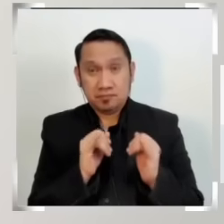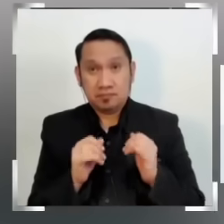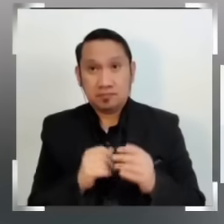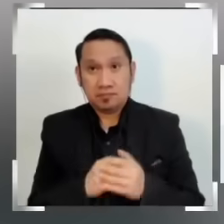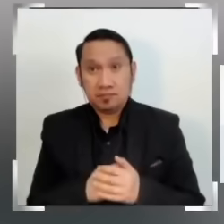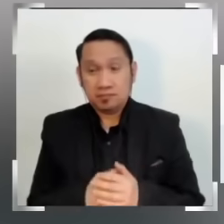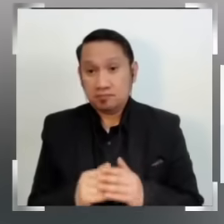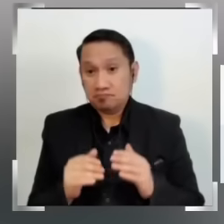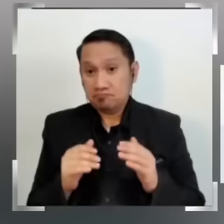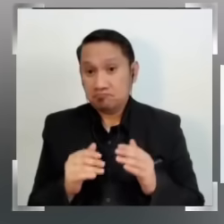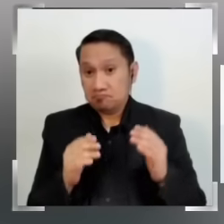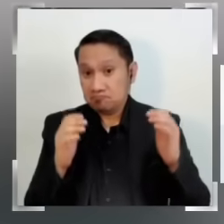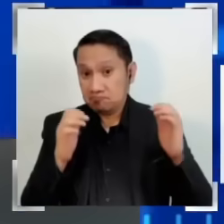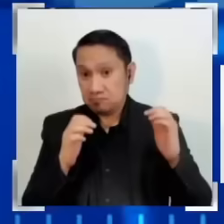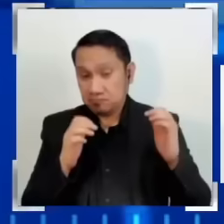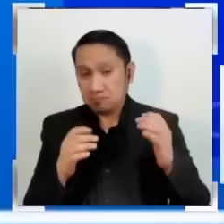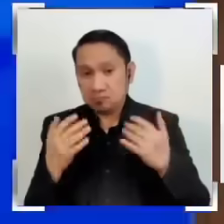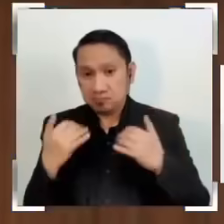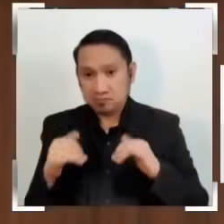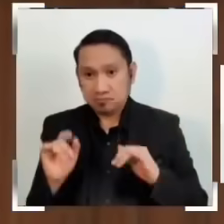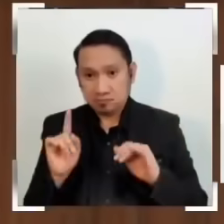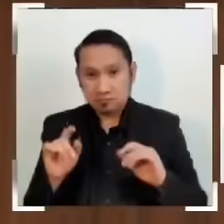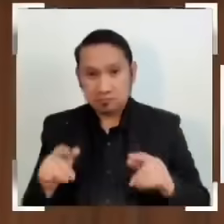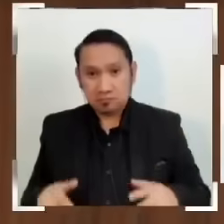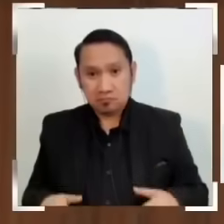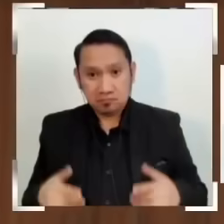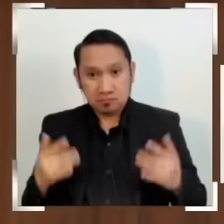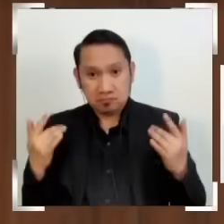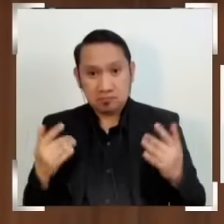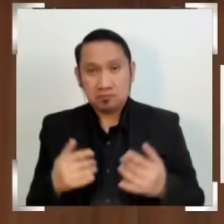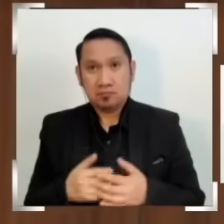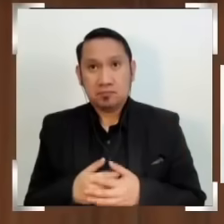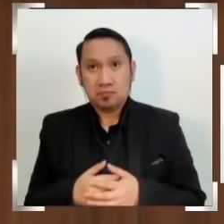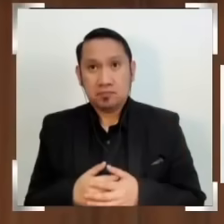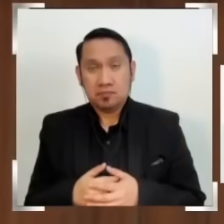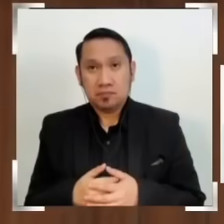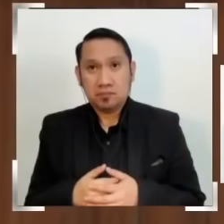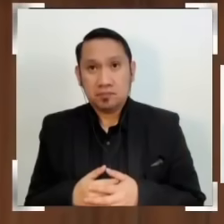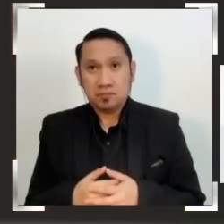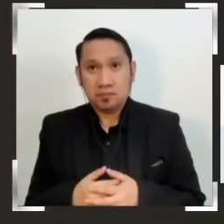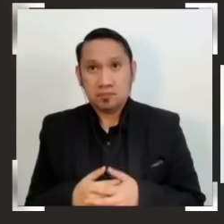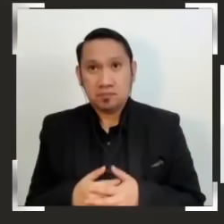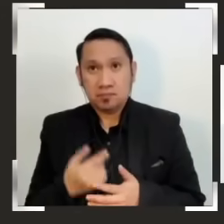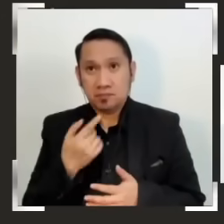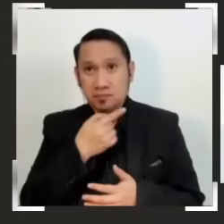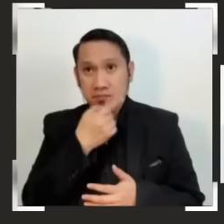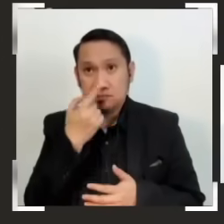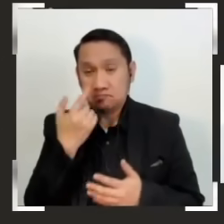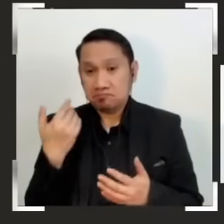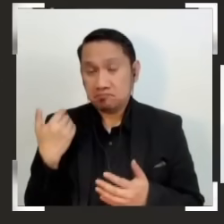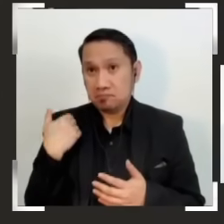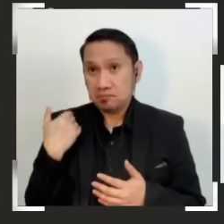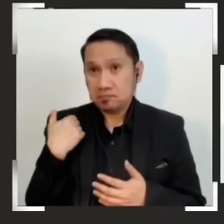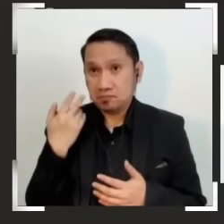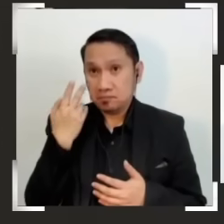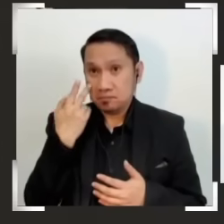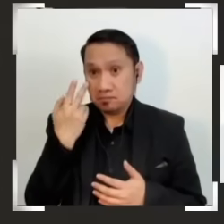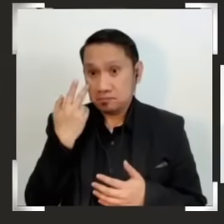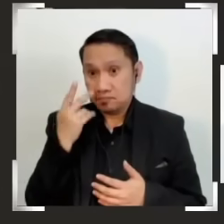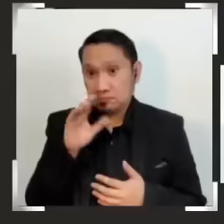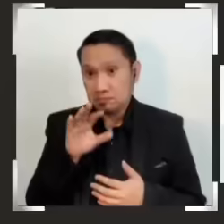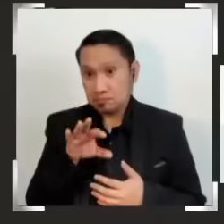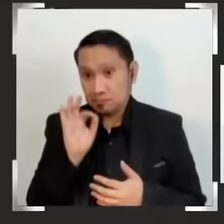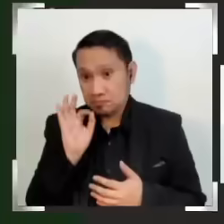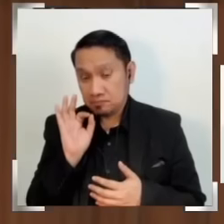CIDG na buhay pa si Camilon. Dahil nga hindi pa natin nalolocate yung missing person, siyempre hahanapin